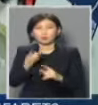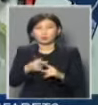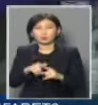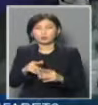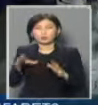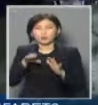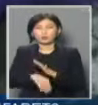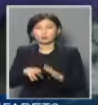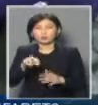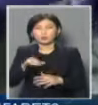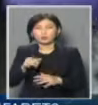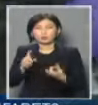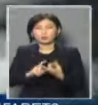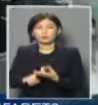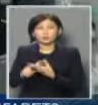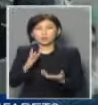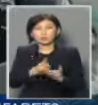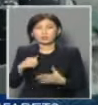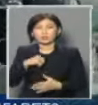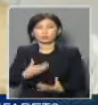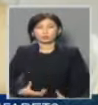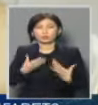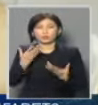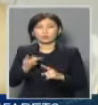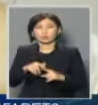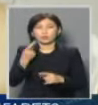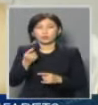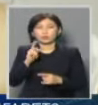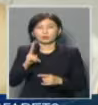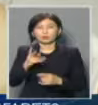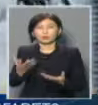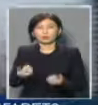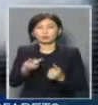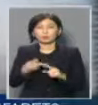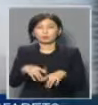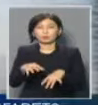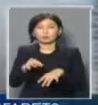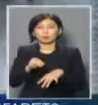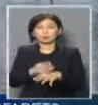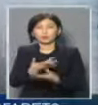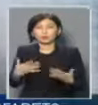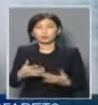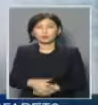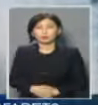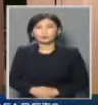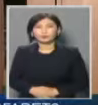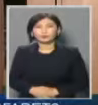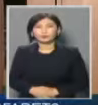которых содержат токсичные соединения. Самое ужасное, что немало и те, кто получил ожоги от электронных сигарет.